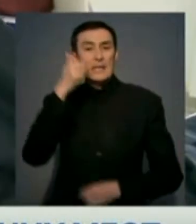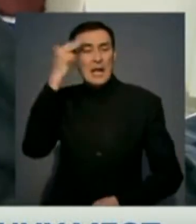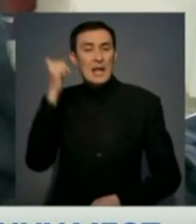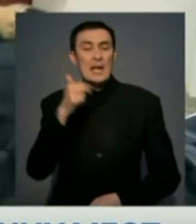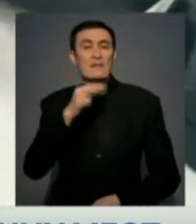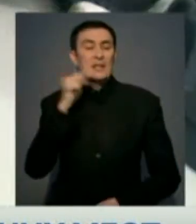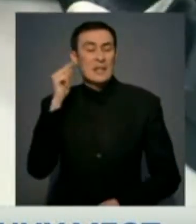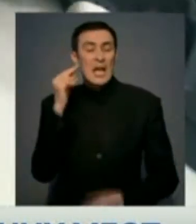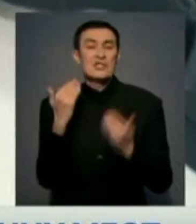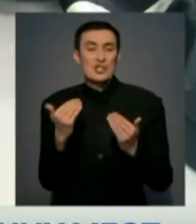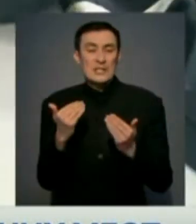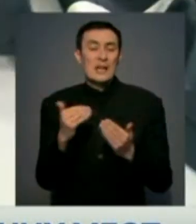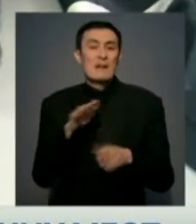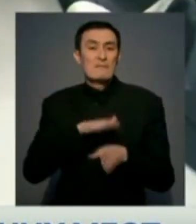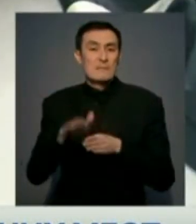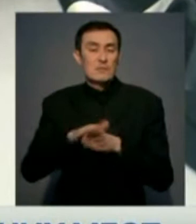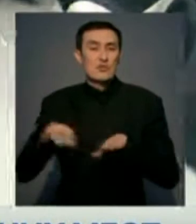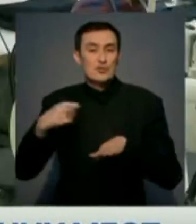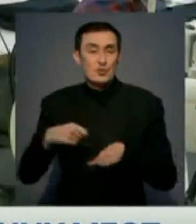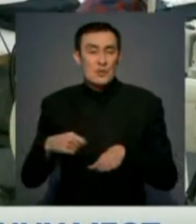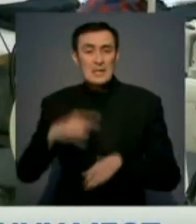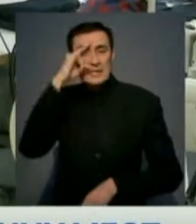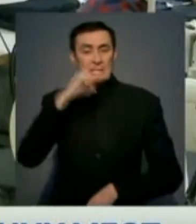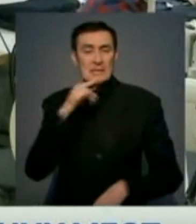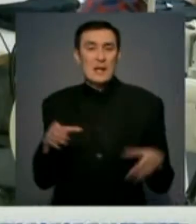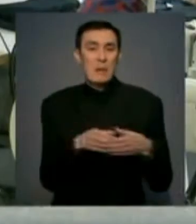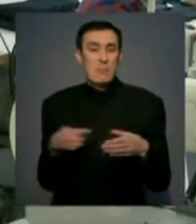пошивом занимаются местные товаропроизводители.